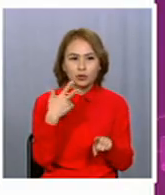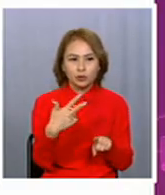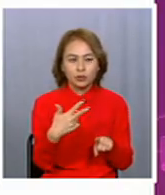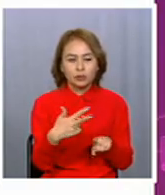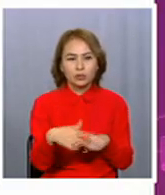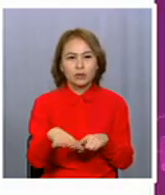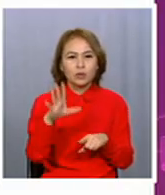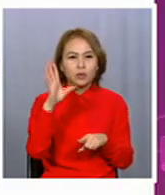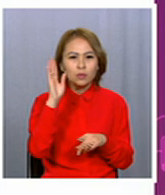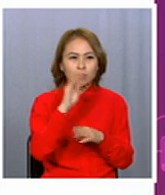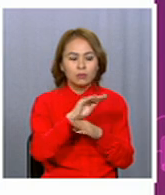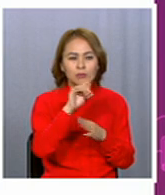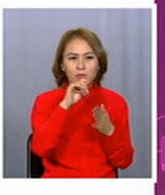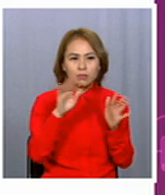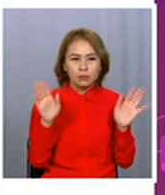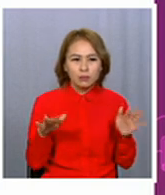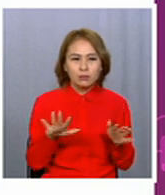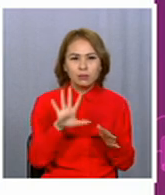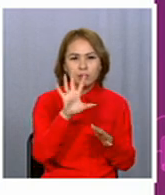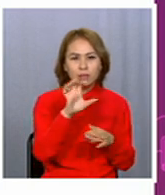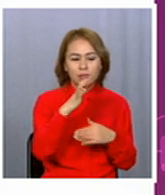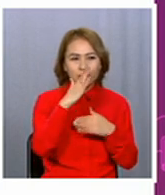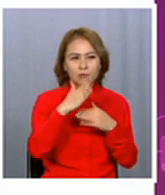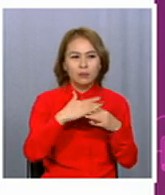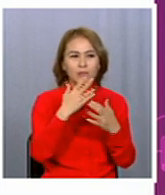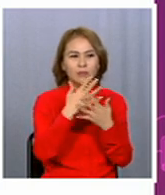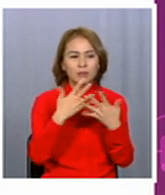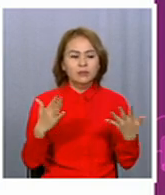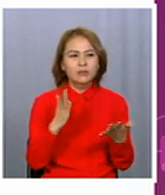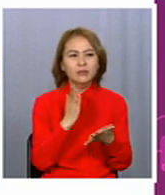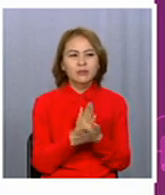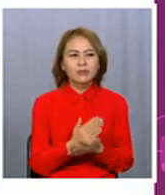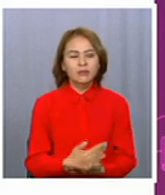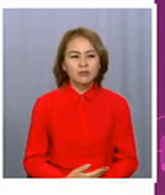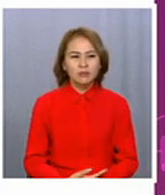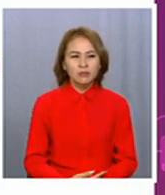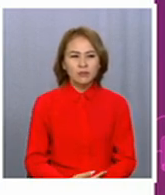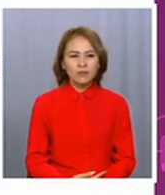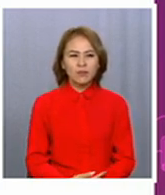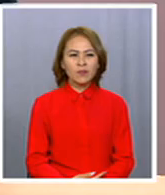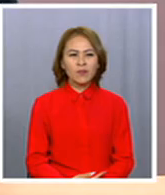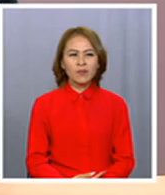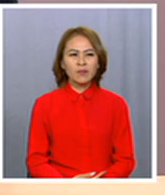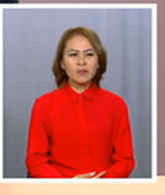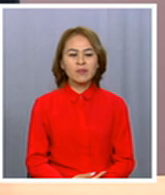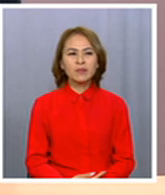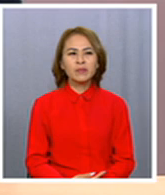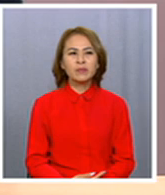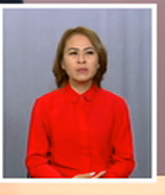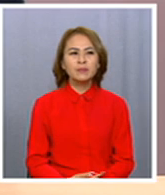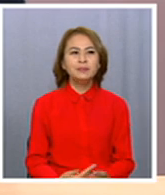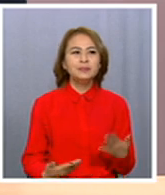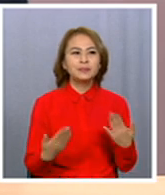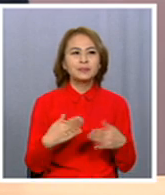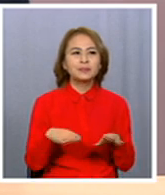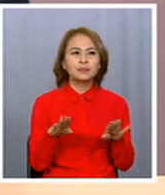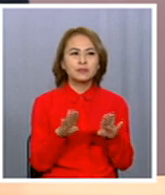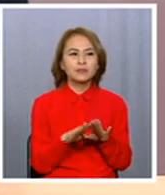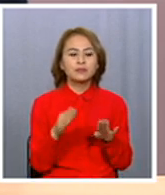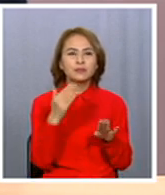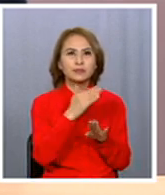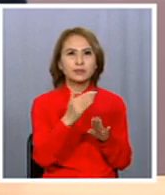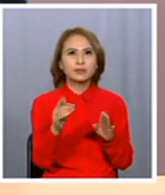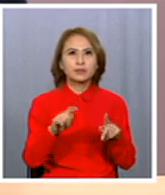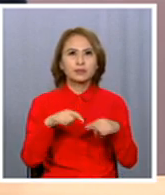қатар құстың 500-ге жуық түрі тіршілік етеді деген ақпарат бар екен. Ендеше оқушылар, сендерге